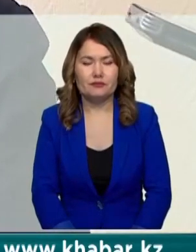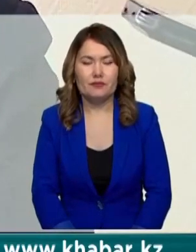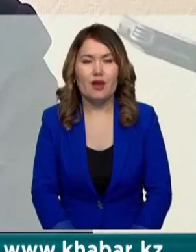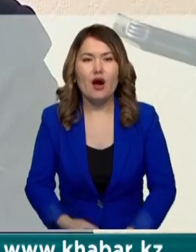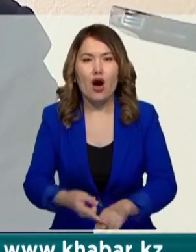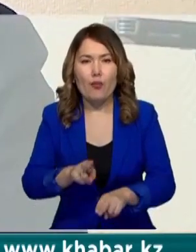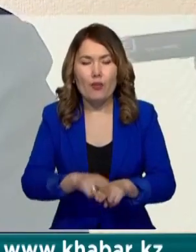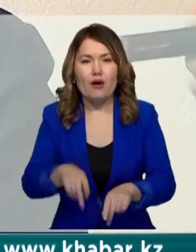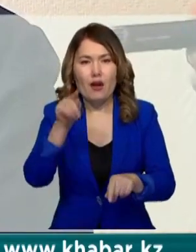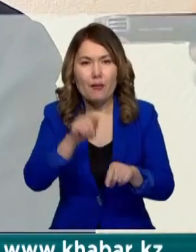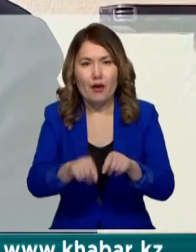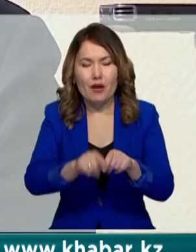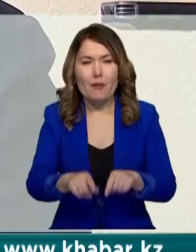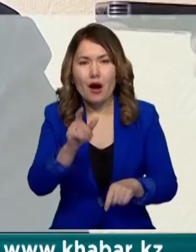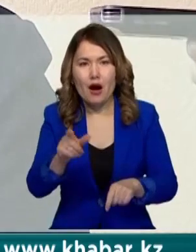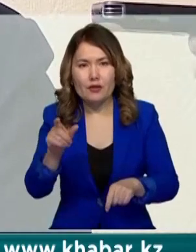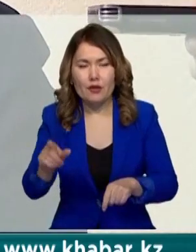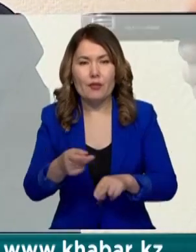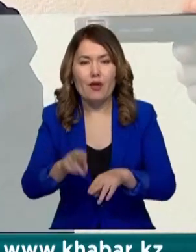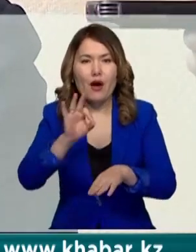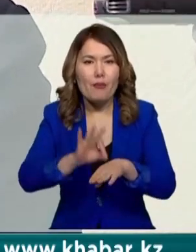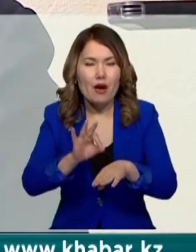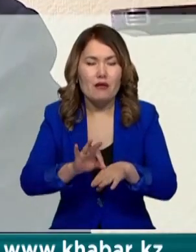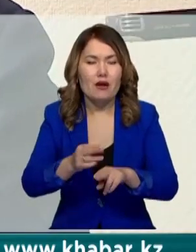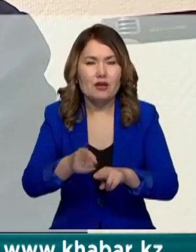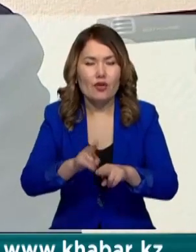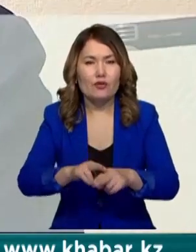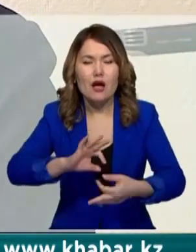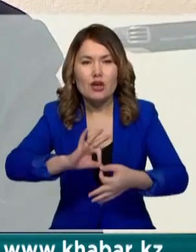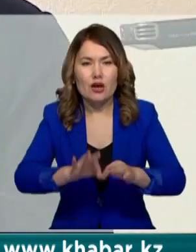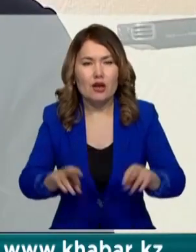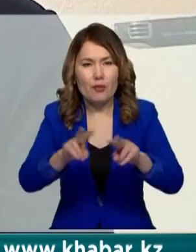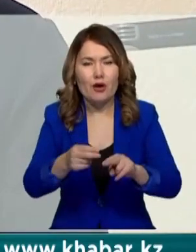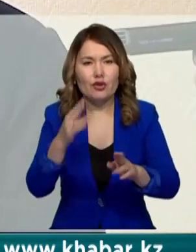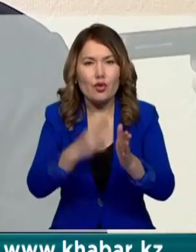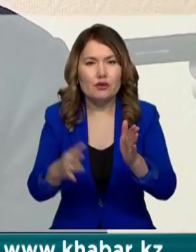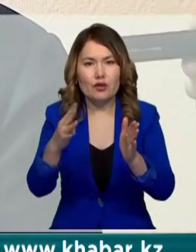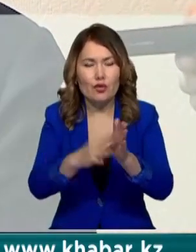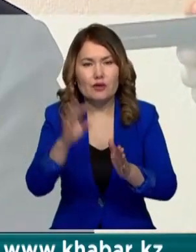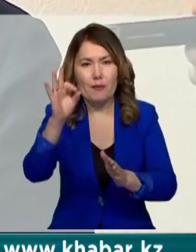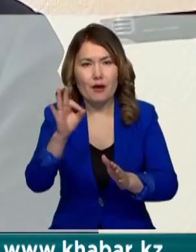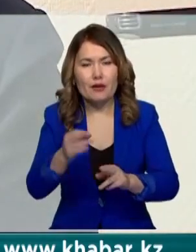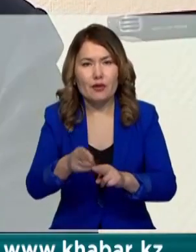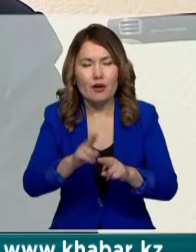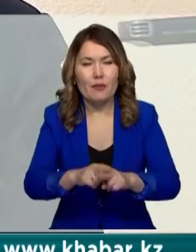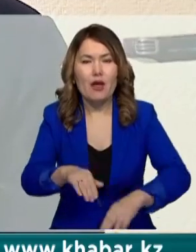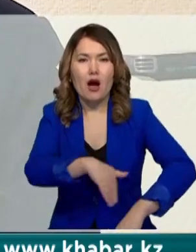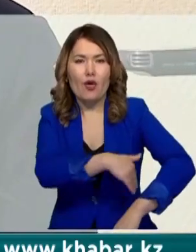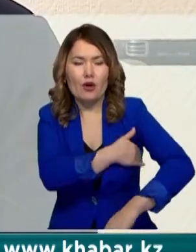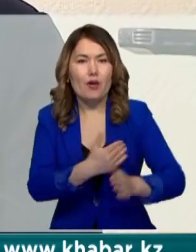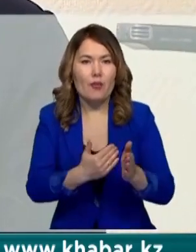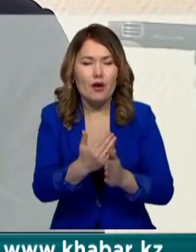Бұл тестілеу тек адамда аурудың белгілері байқалса ғана жүргізіледі. Қазір осындай 99% белгілердің, яғни дене қызуының